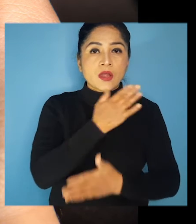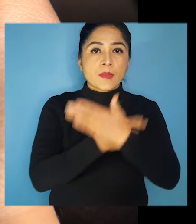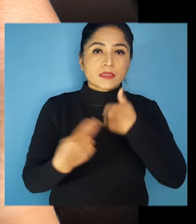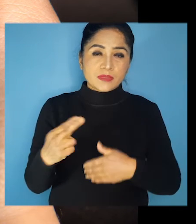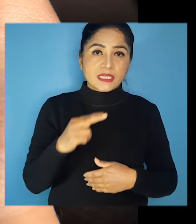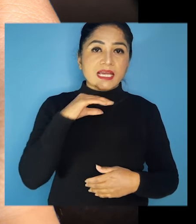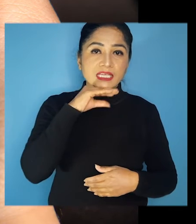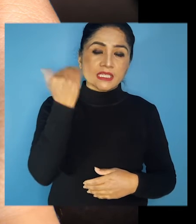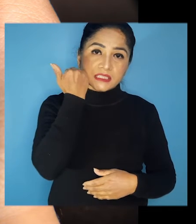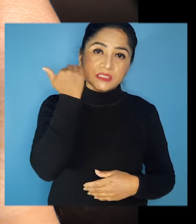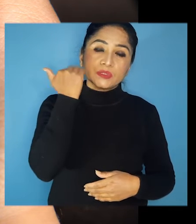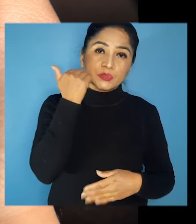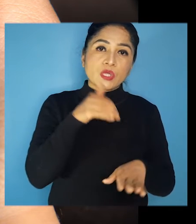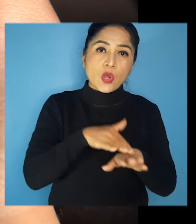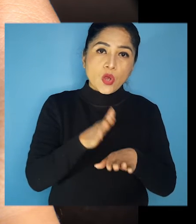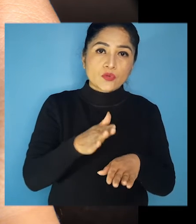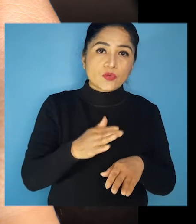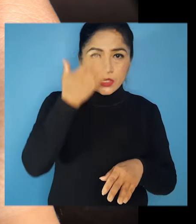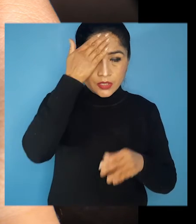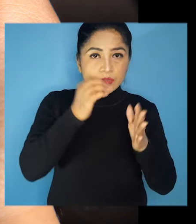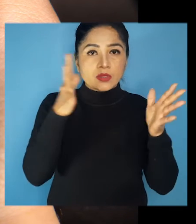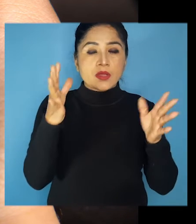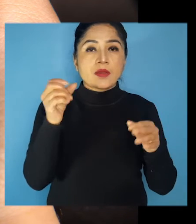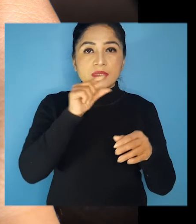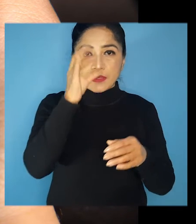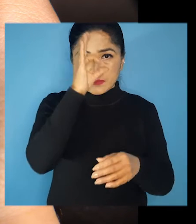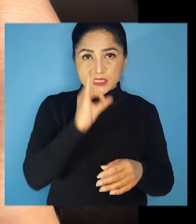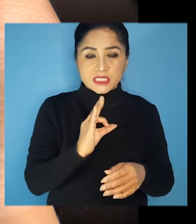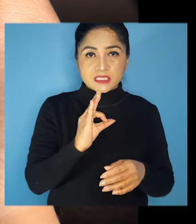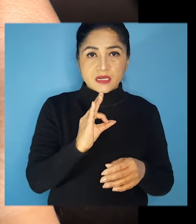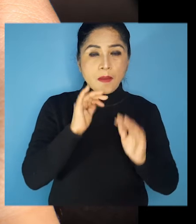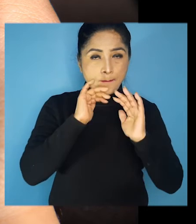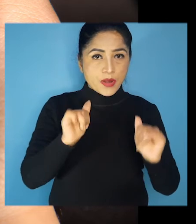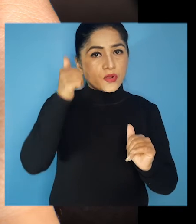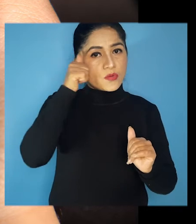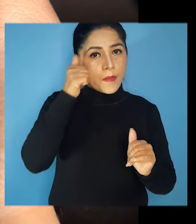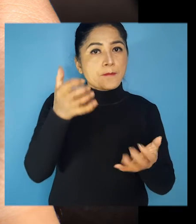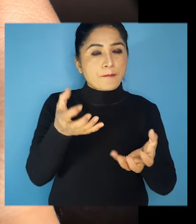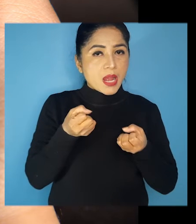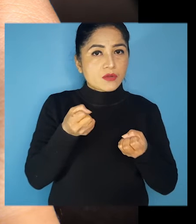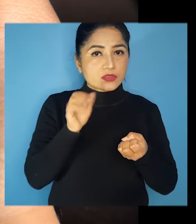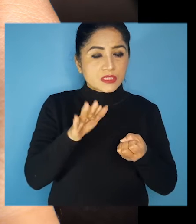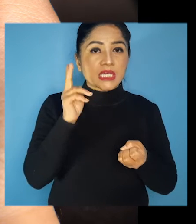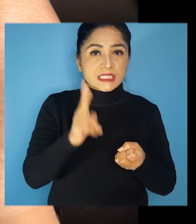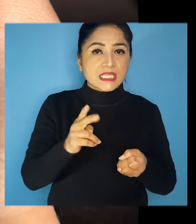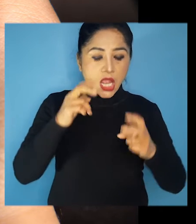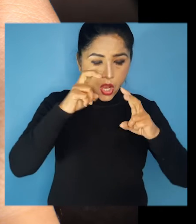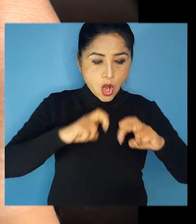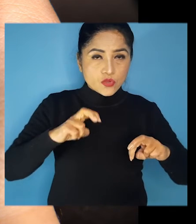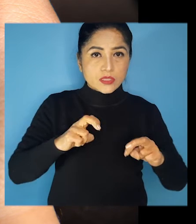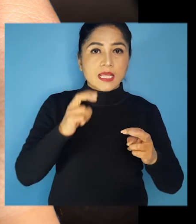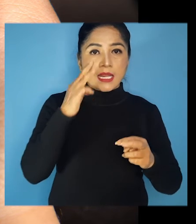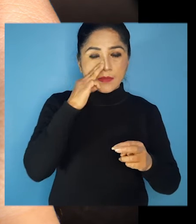अपङ्गता भएका किशोर किशोरीहरूले महामारीका अरूभन्दा विशिष्ट र बेग्लै अनुभव लिएको अनि यस्ता